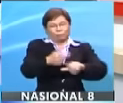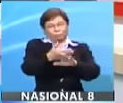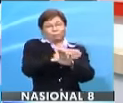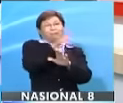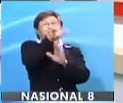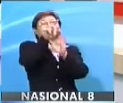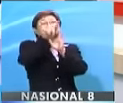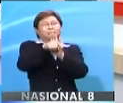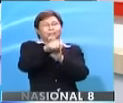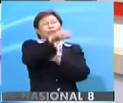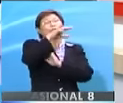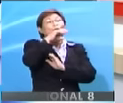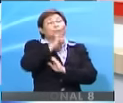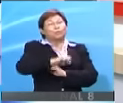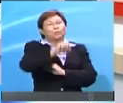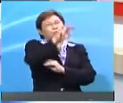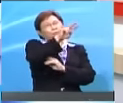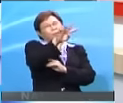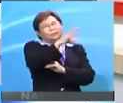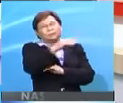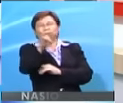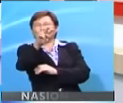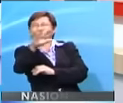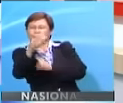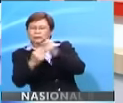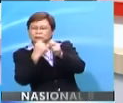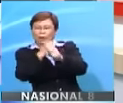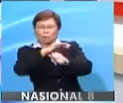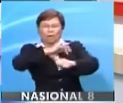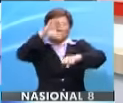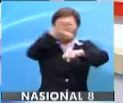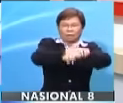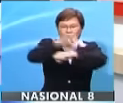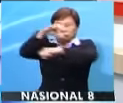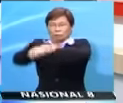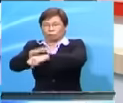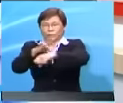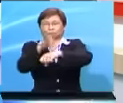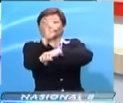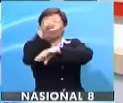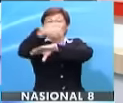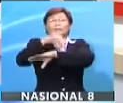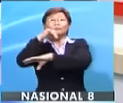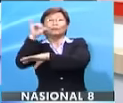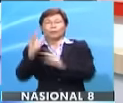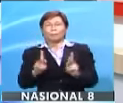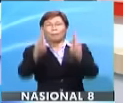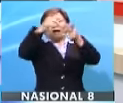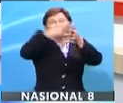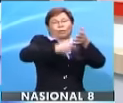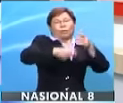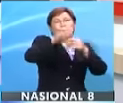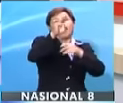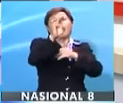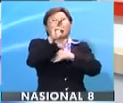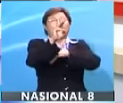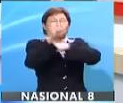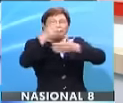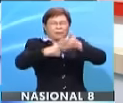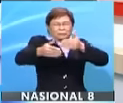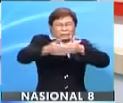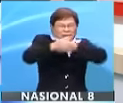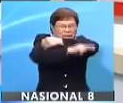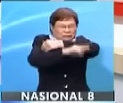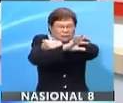suspek berusia 24 dan 26 tahun itu ditahan polis kira-kira pukul 7 malam kelmarin di plaza tol mambau Negeri 9